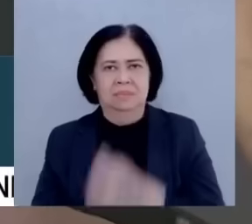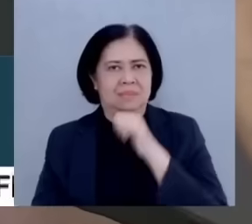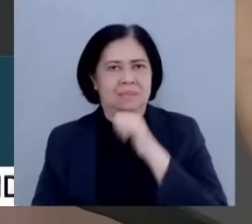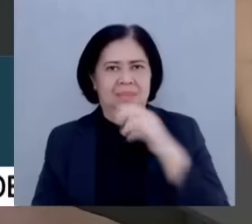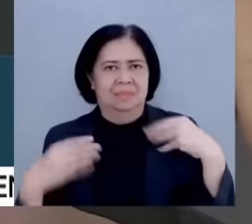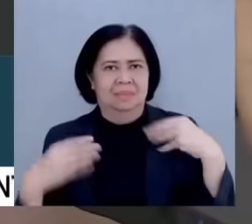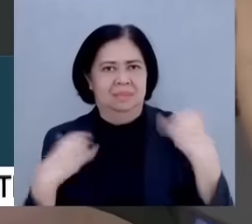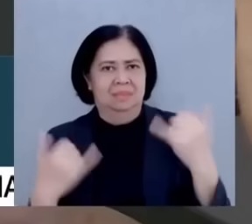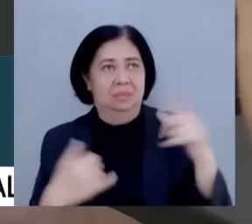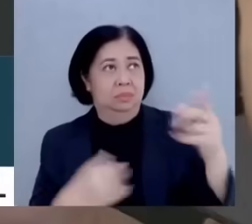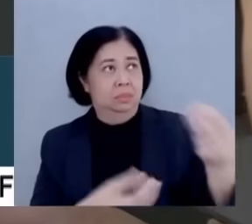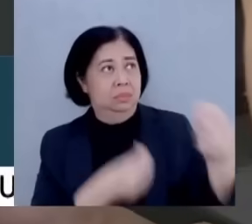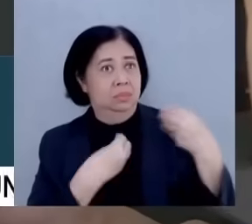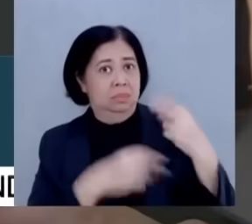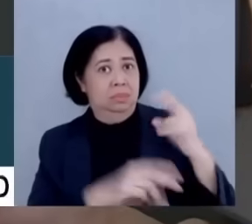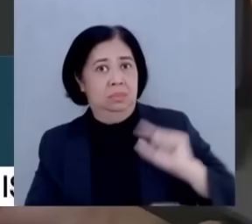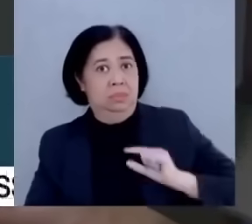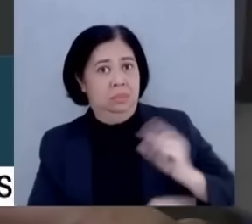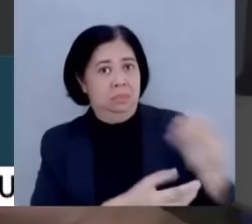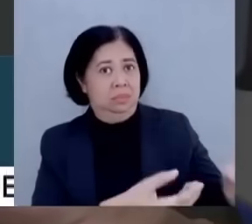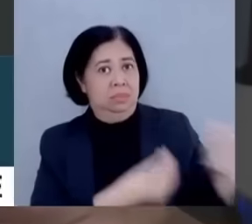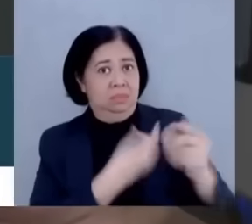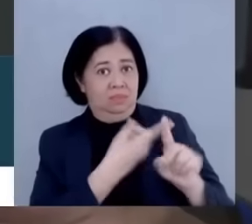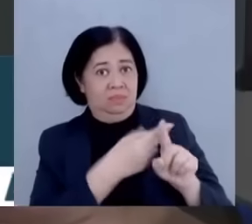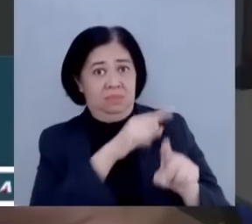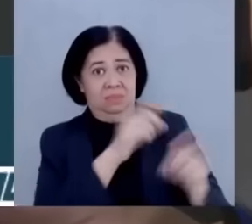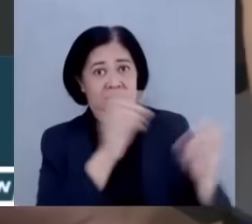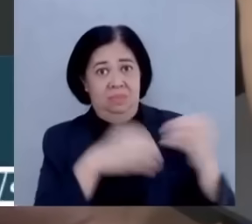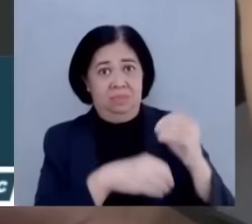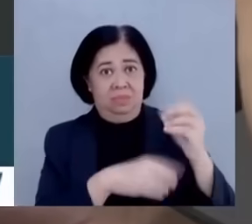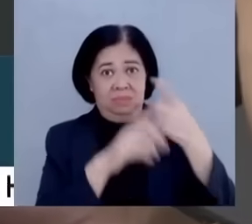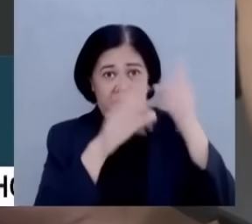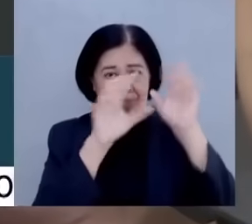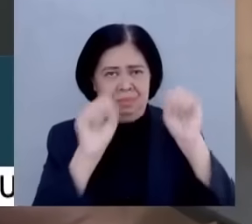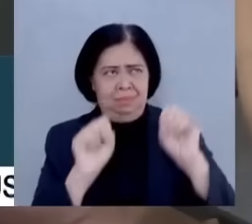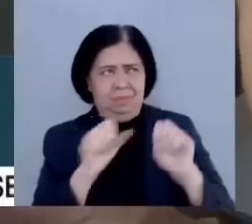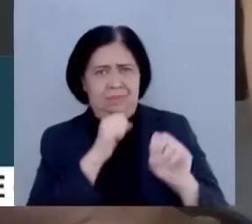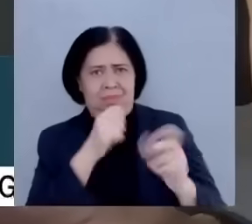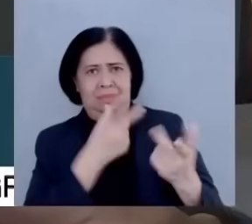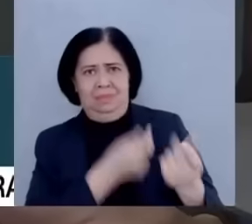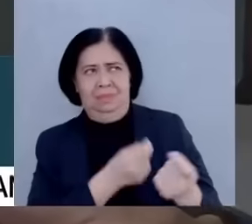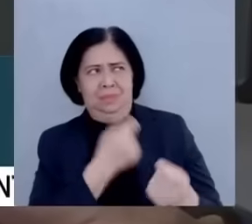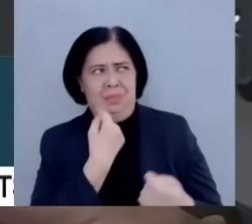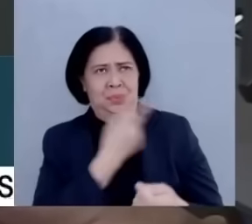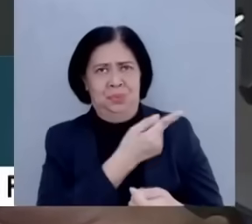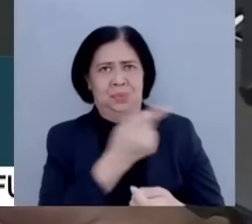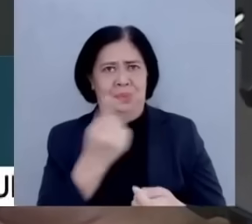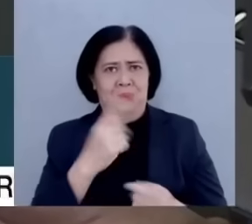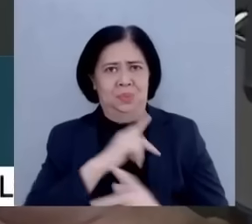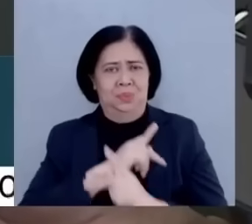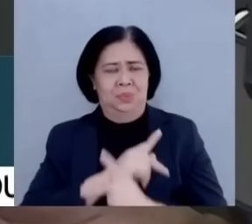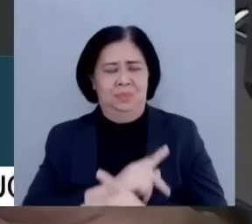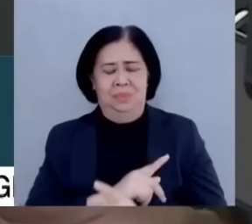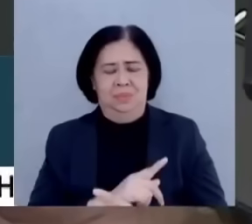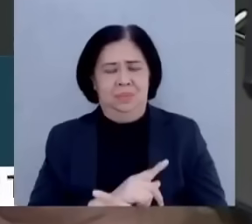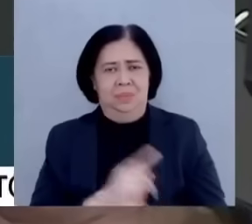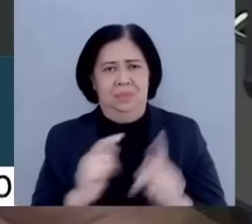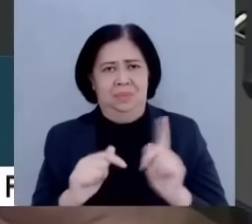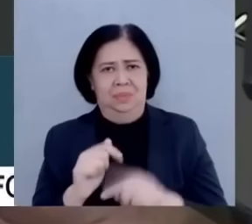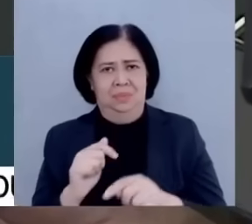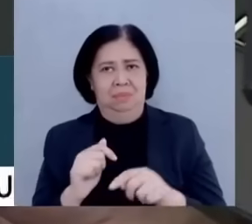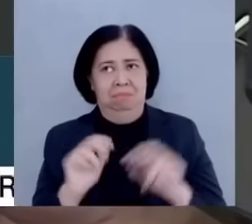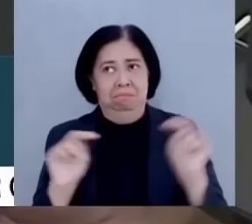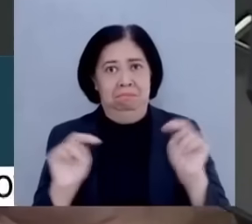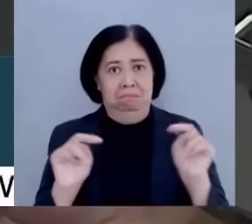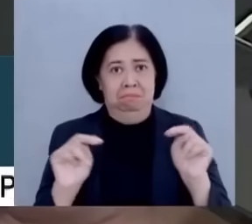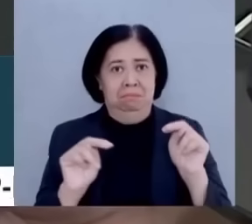point, kung magdadagdag sila ng mga tao dito. Kasi hindi na natin alam kung non-partisan ba